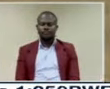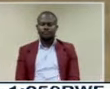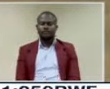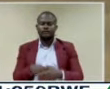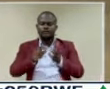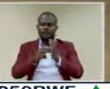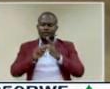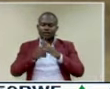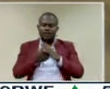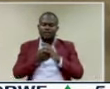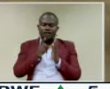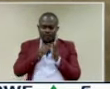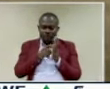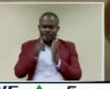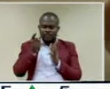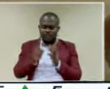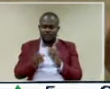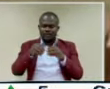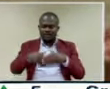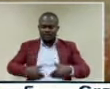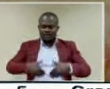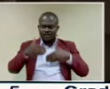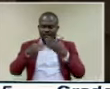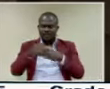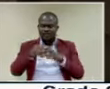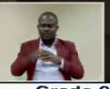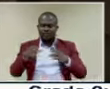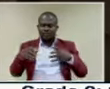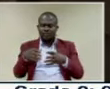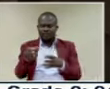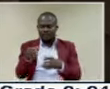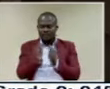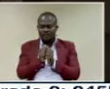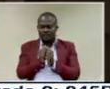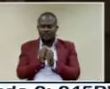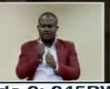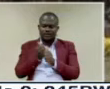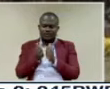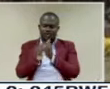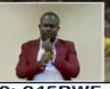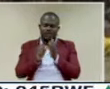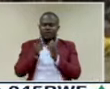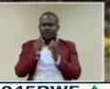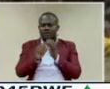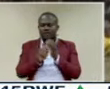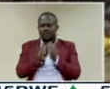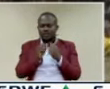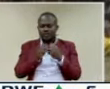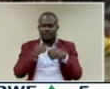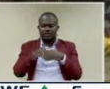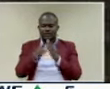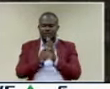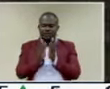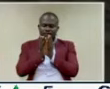Umushinga watangiye ari nko kw'igihumbi zitera amagi zahabwa urubyiruko rwibumbiye mu makoperative muri buri murenge uko ari 18 igize akarere ka